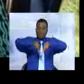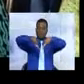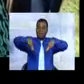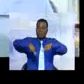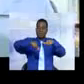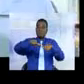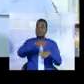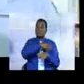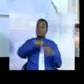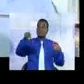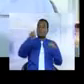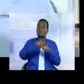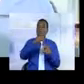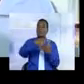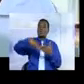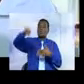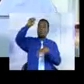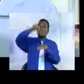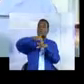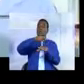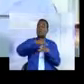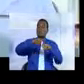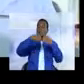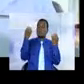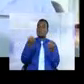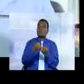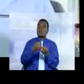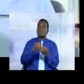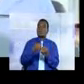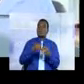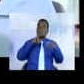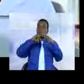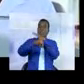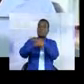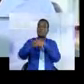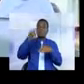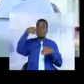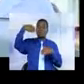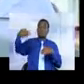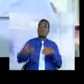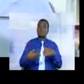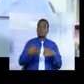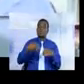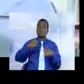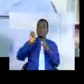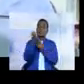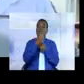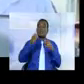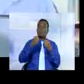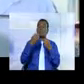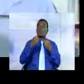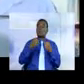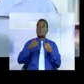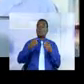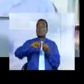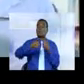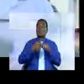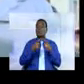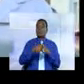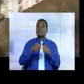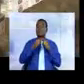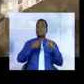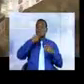Et surtout, la réhabilitation et l'équipement de l'internat pour éviter à nos nombreux camarades sans tuteur d'être